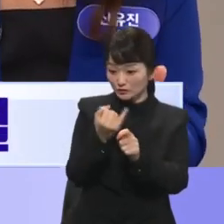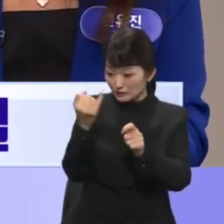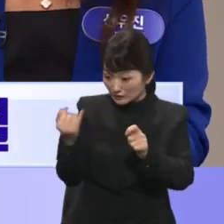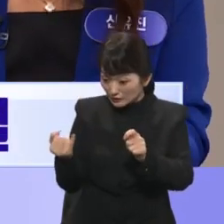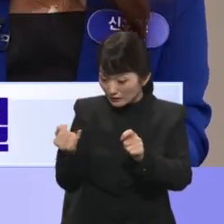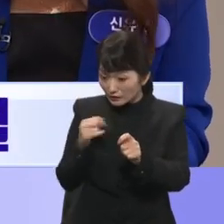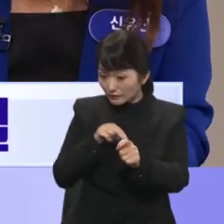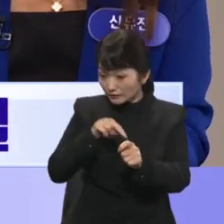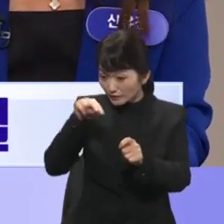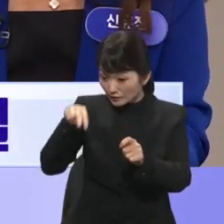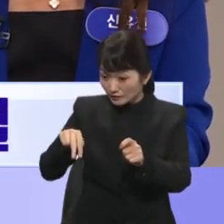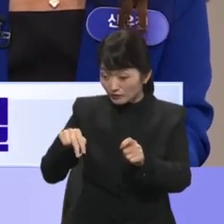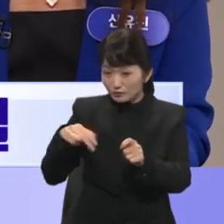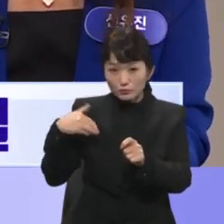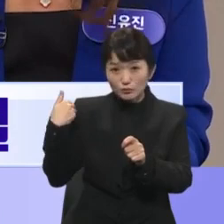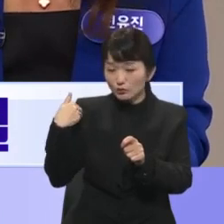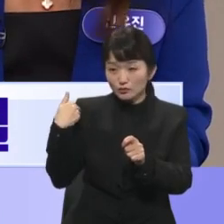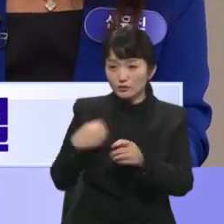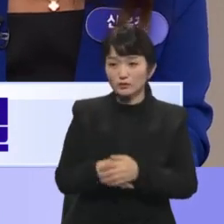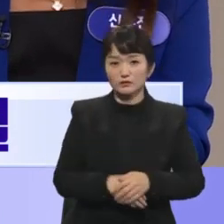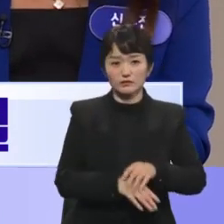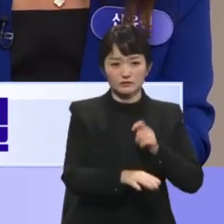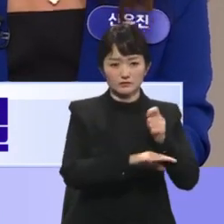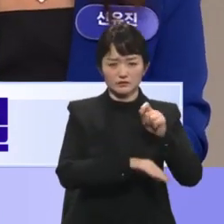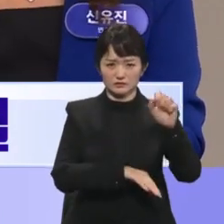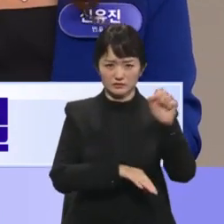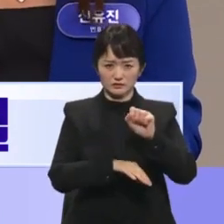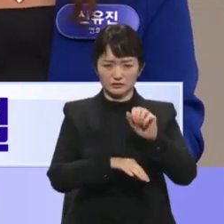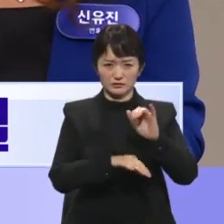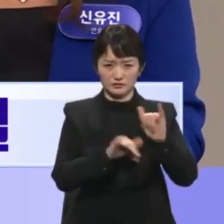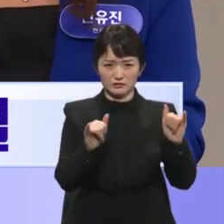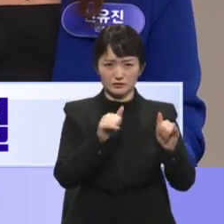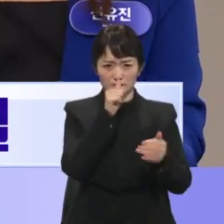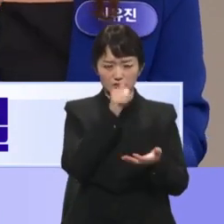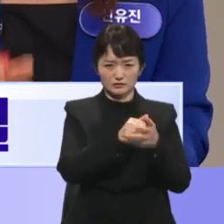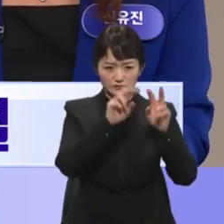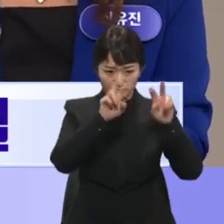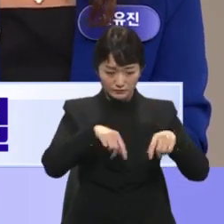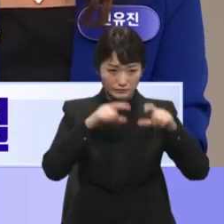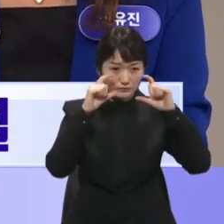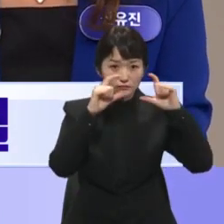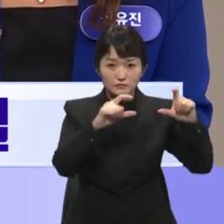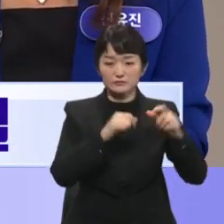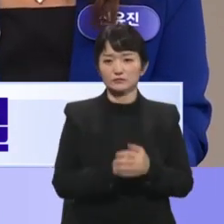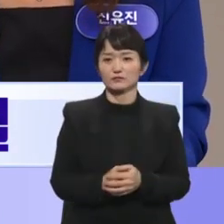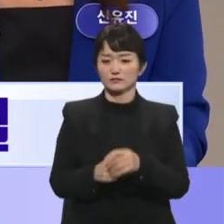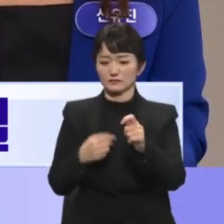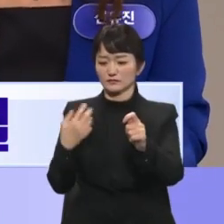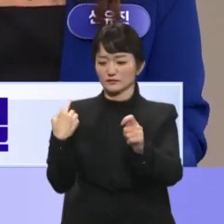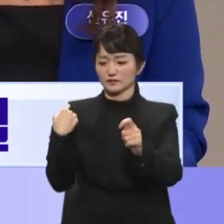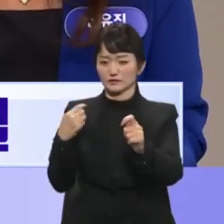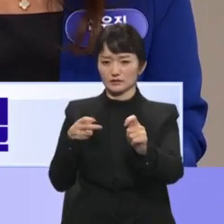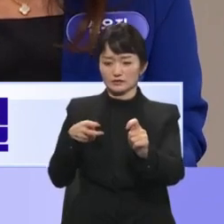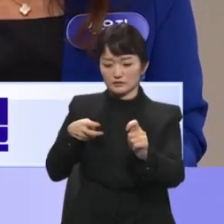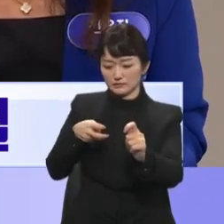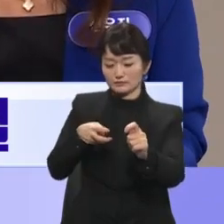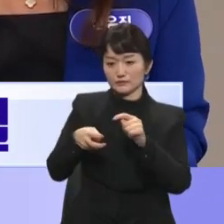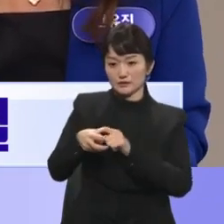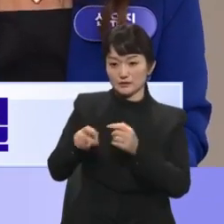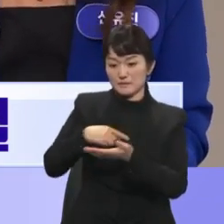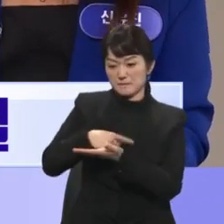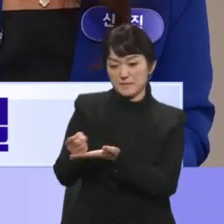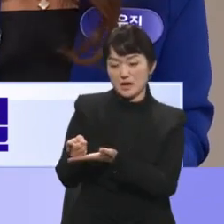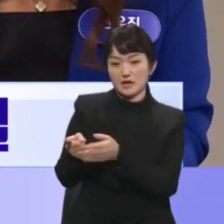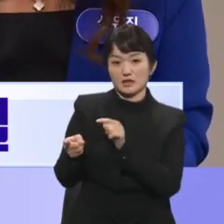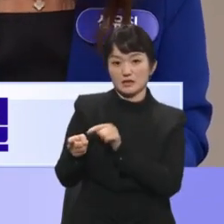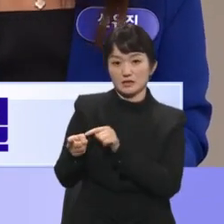입장으로이 택시 기사에 대해서 무죄 판결을 하고 또 뒤따르던 차량에서도 과속을 좀 한 혐의가 있잖아요네 그렇죠 그런 과속에 대한